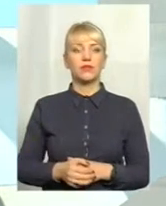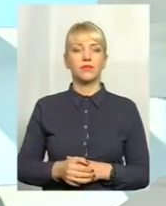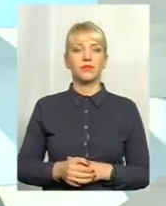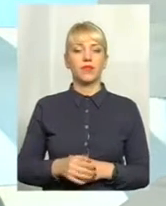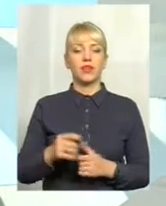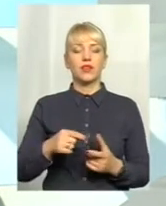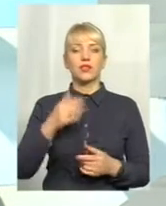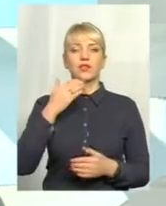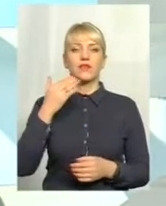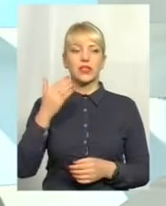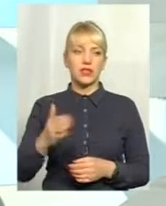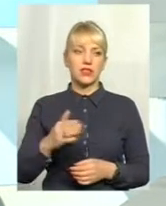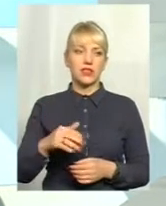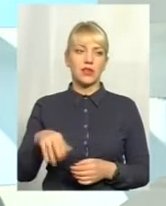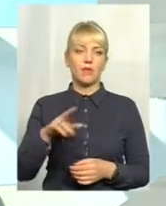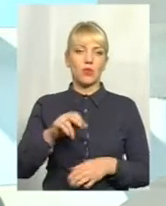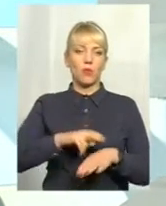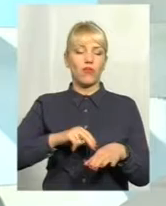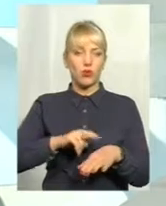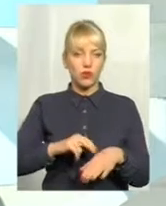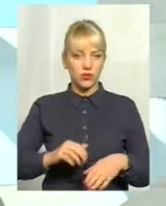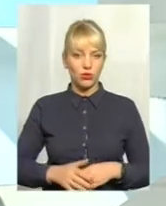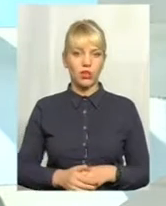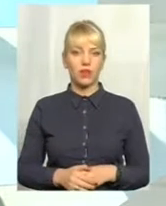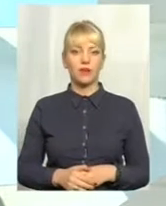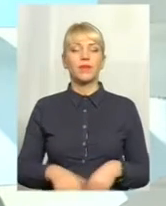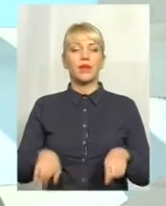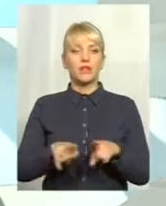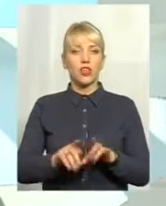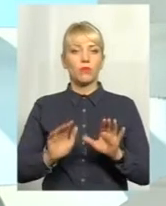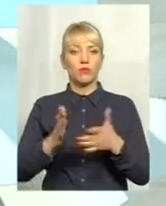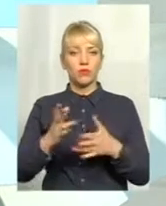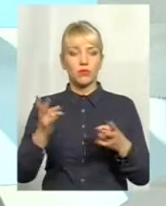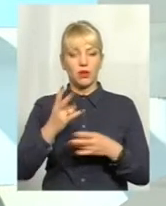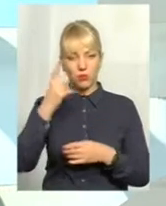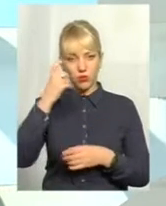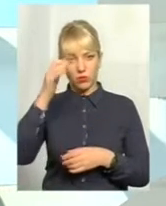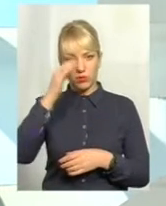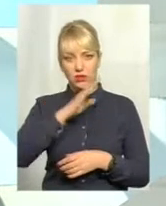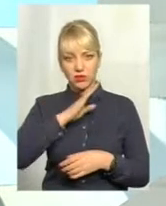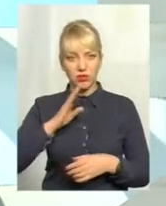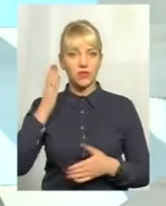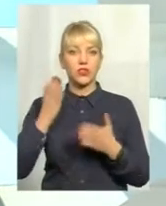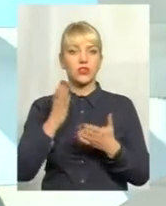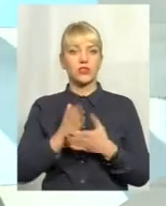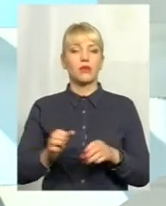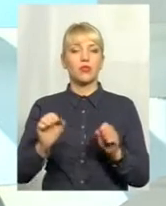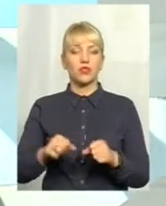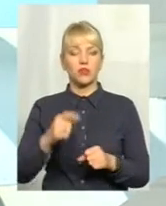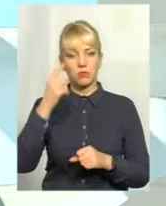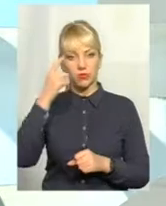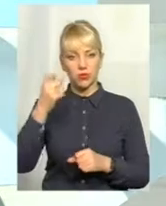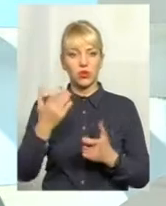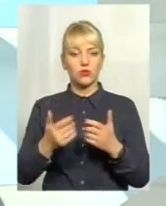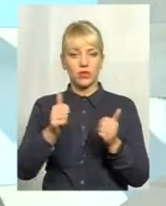чи звертатися до, ну, до правоохоронних органів. В даному випадку необхідно повідомити батьків. Якщо є можливість повідомити, що це